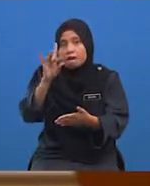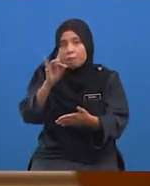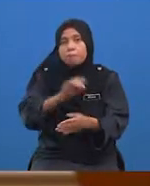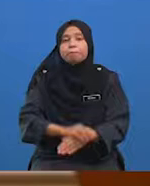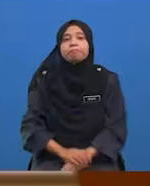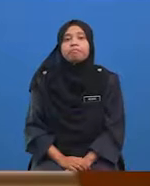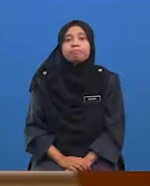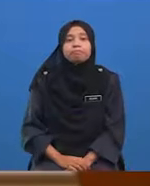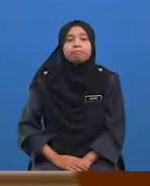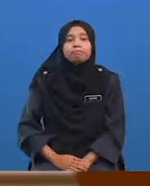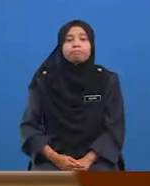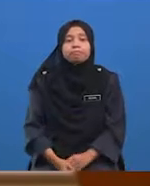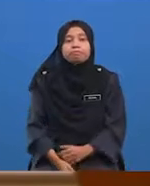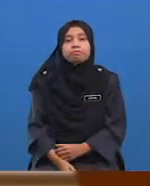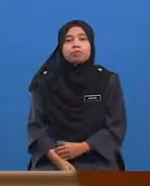118.